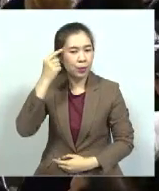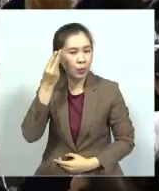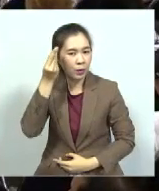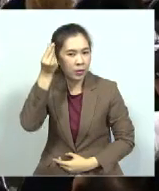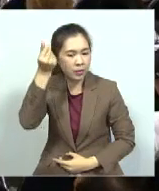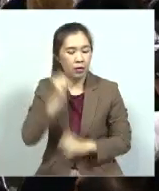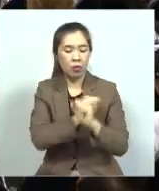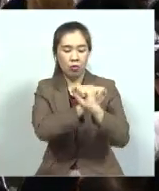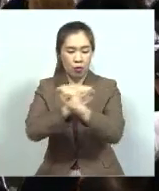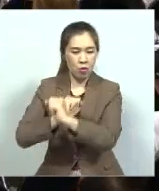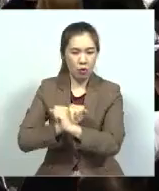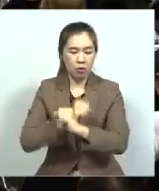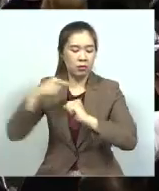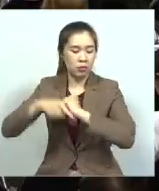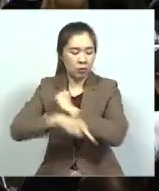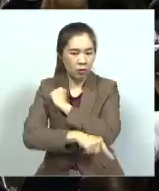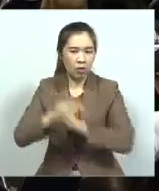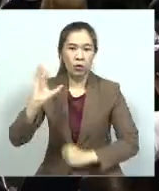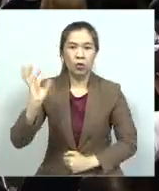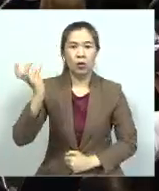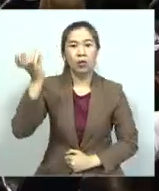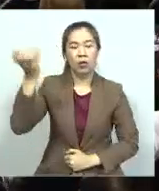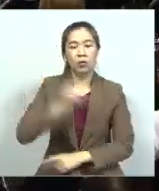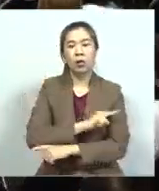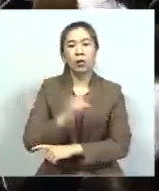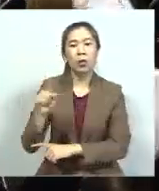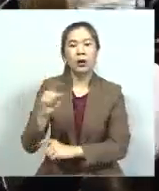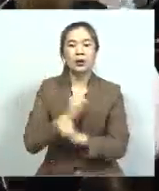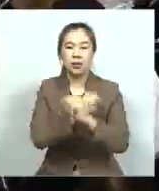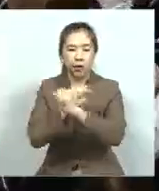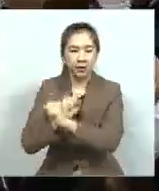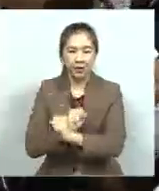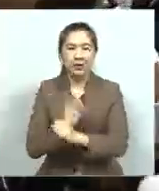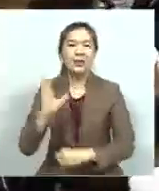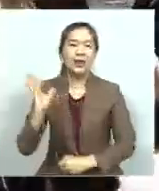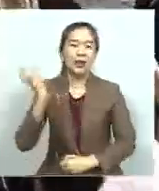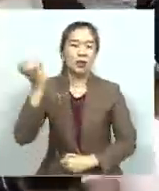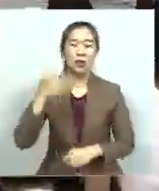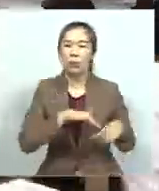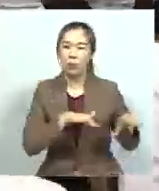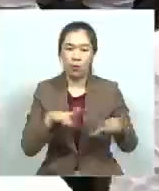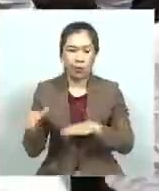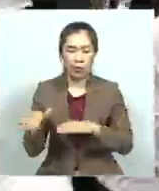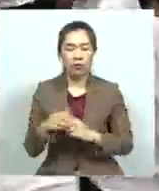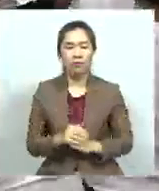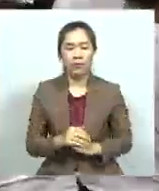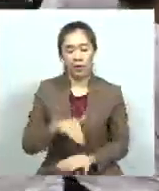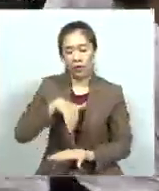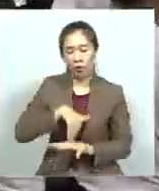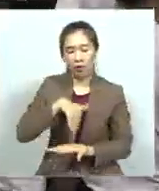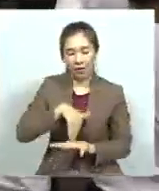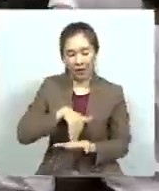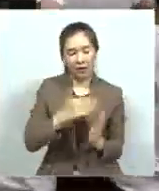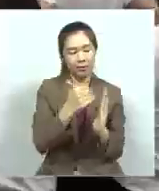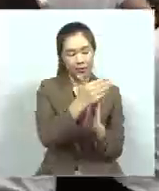การต่อต้านการคอร์รัปชันสากลเนื่องในวันต่อต้านคอร์รัปชันสากลพร้อมกันทั่วประเทศทั้งในส่วนกลางและส่วน